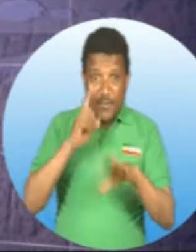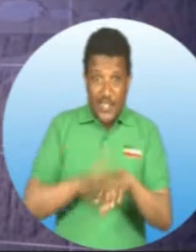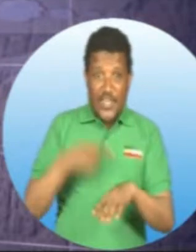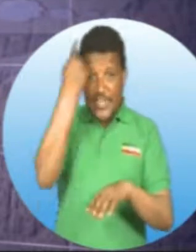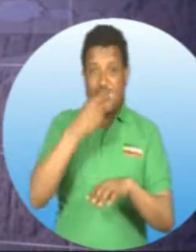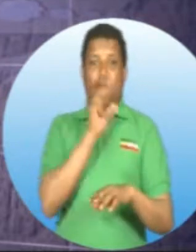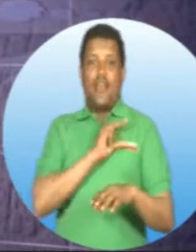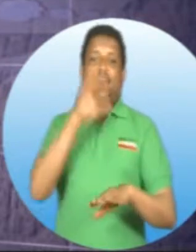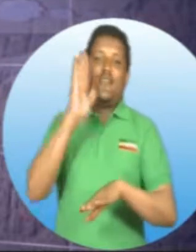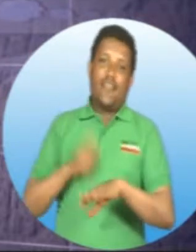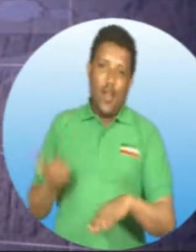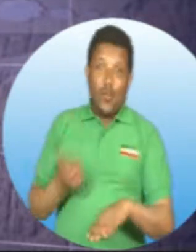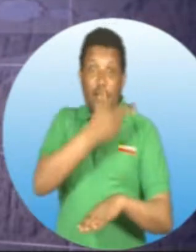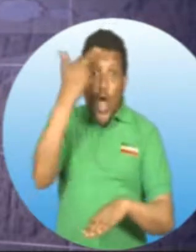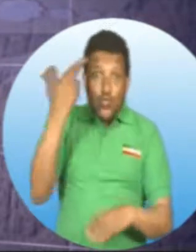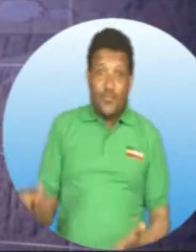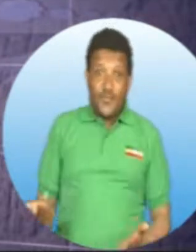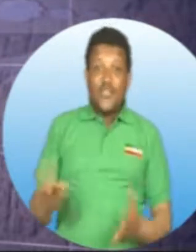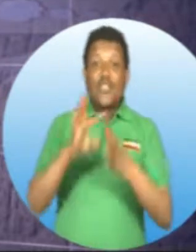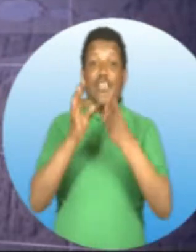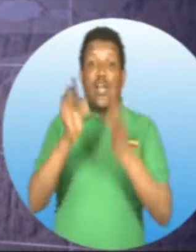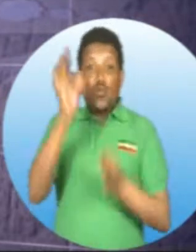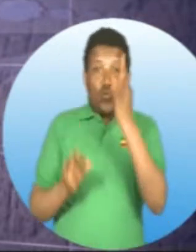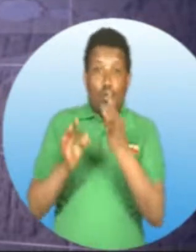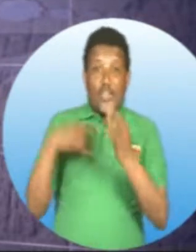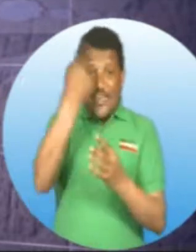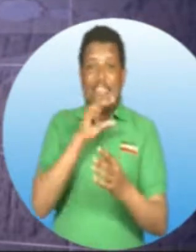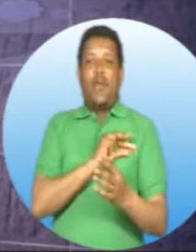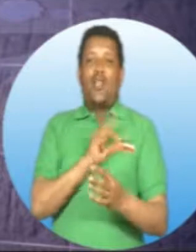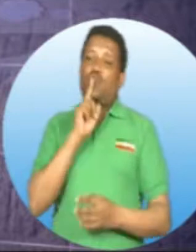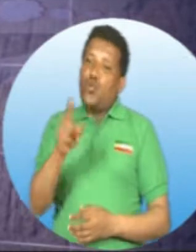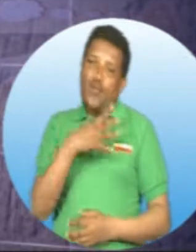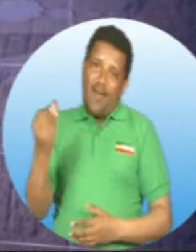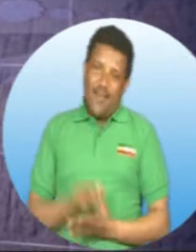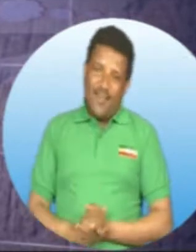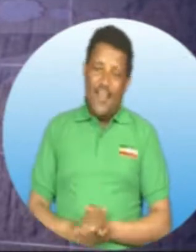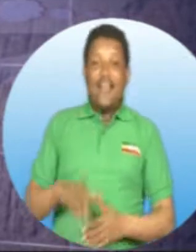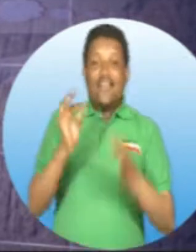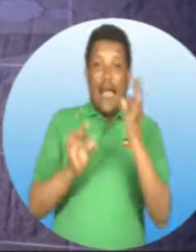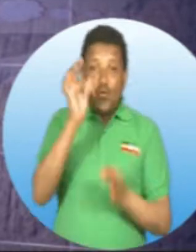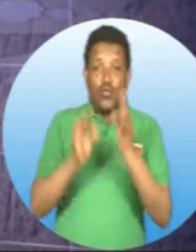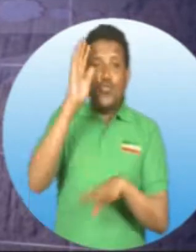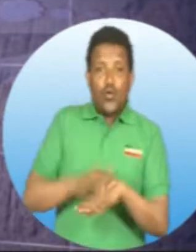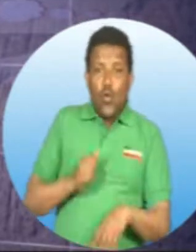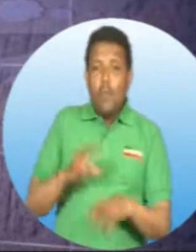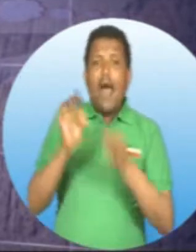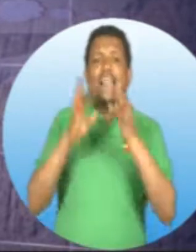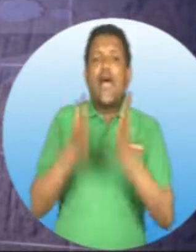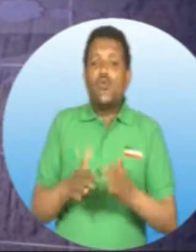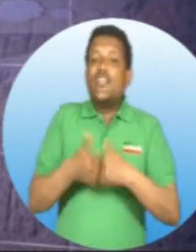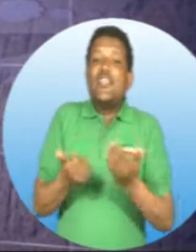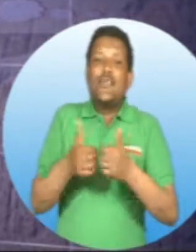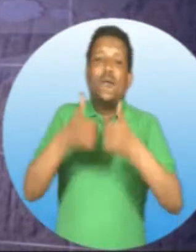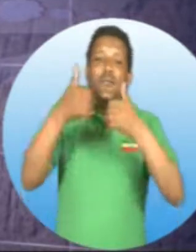ባህሪያት መጠራታቸው አይቀርም፣ ምክንያቱም ታሪኩ የገጸ ባህሪያቱ ነውና። ታሪኩን ጠርቶ ባለ